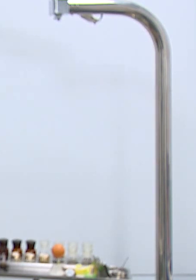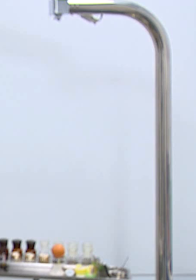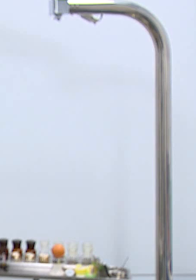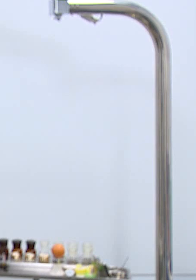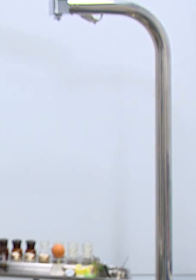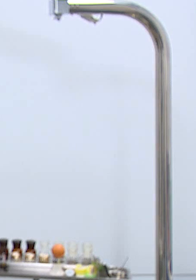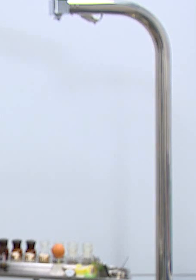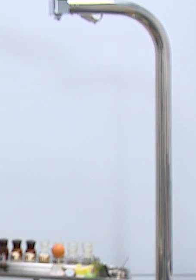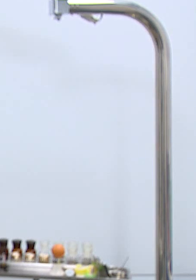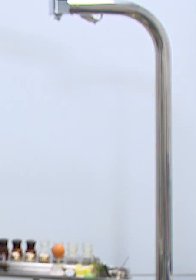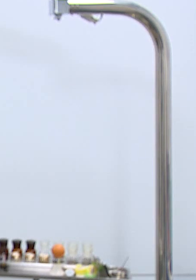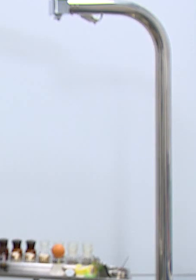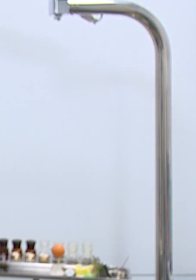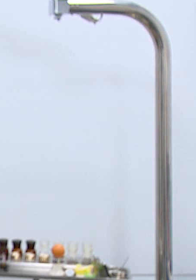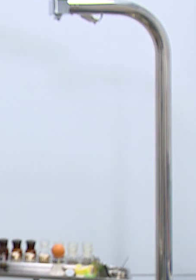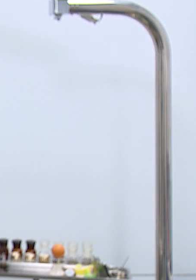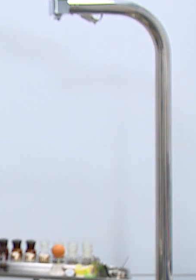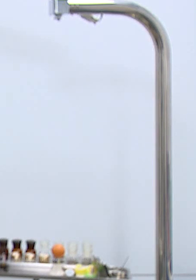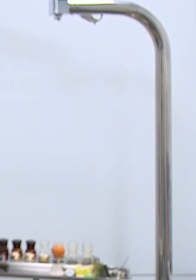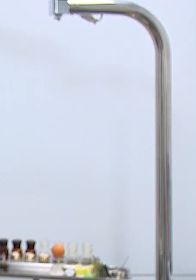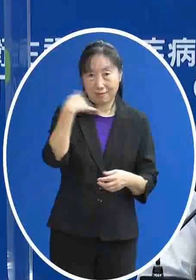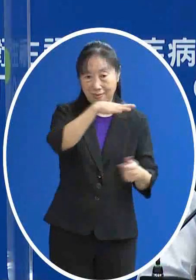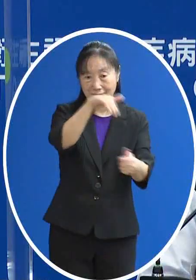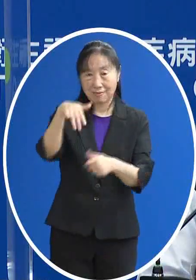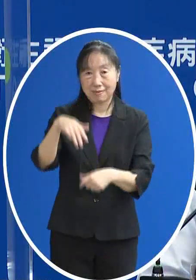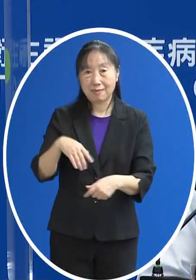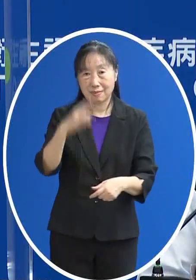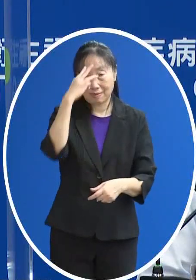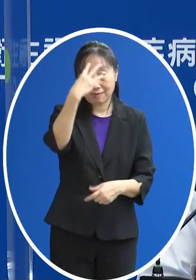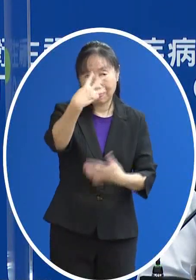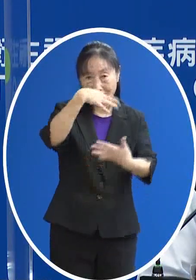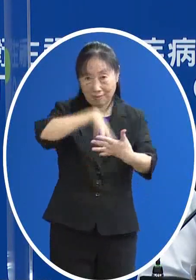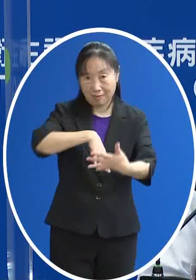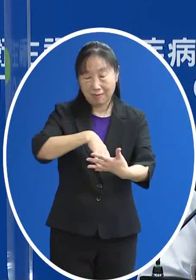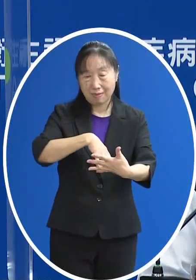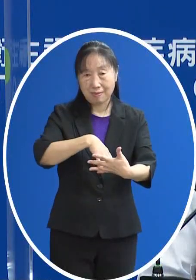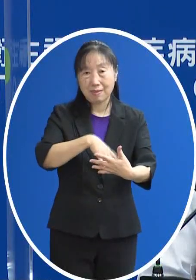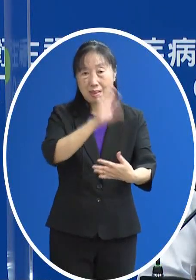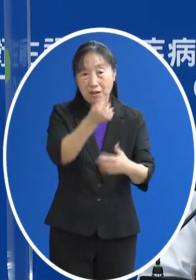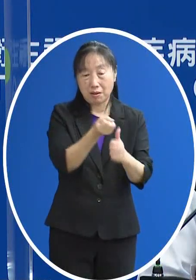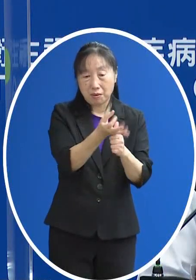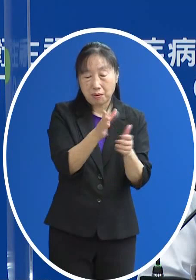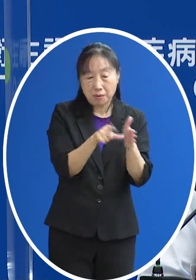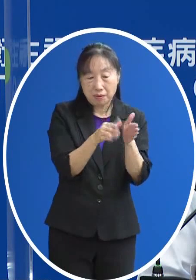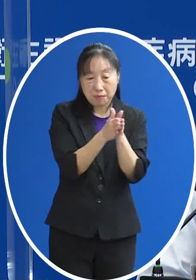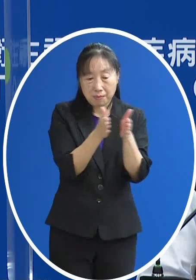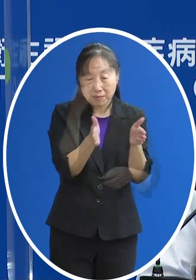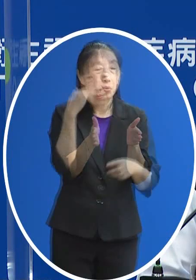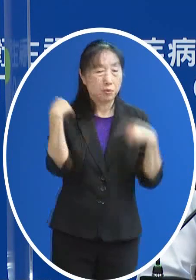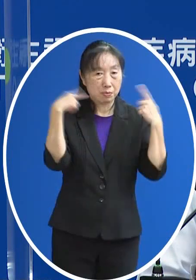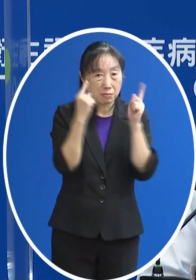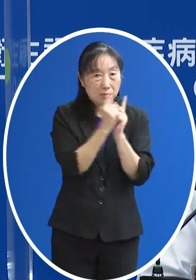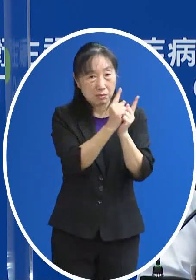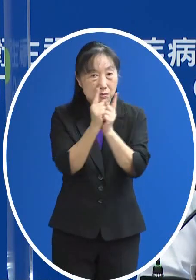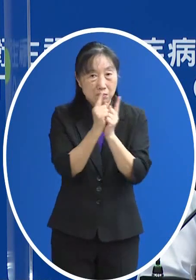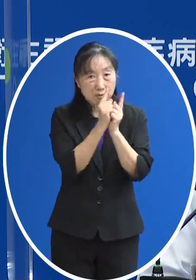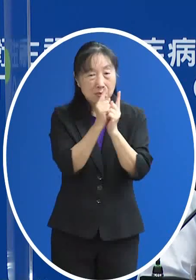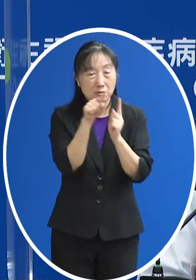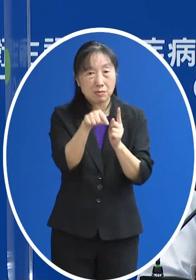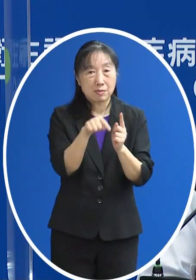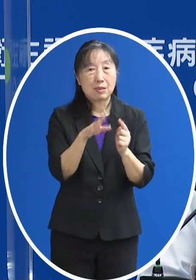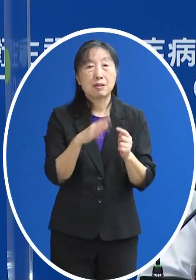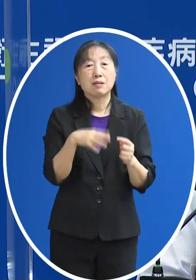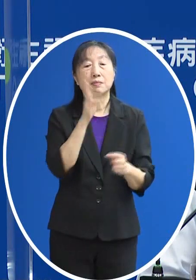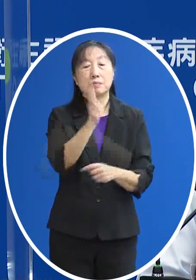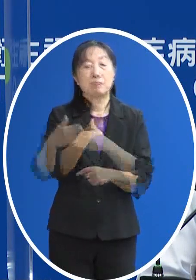能会影响潜伏期的时间点。 3天内感染期当作一个会列为居家